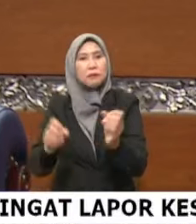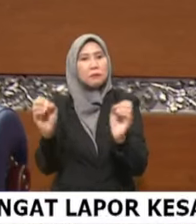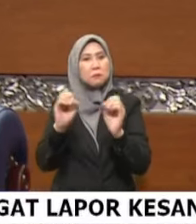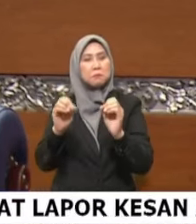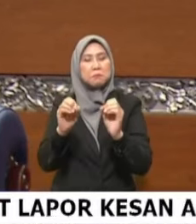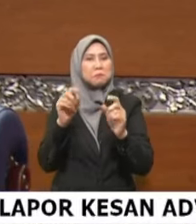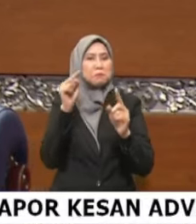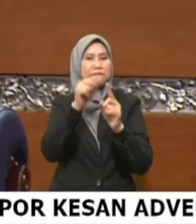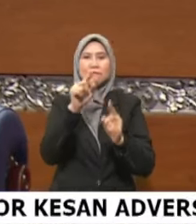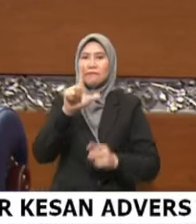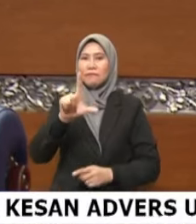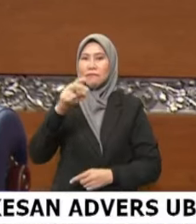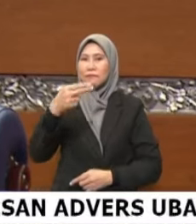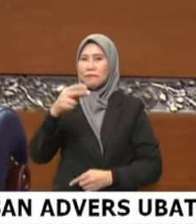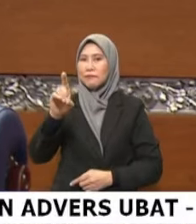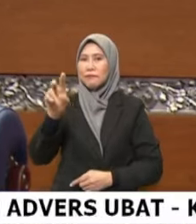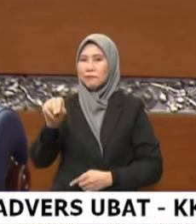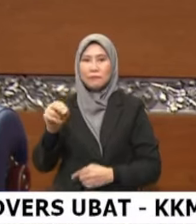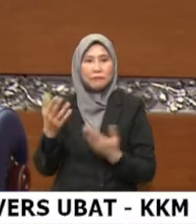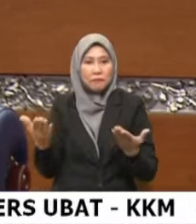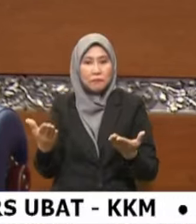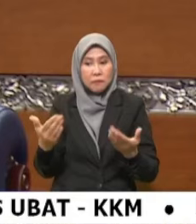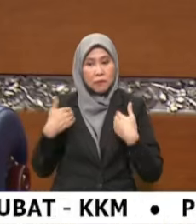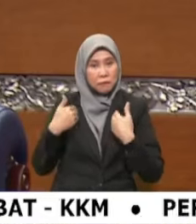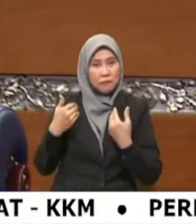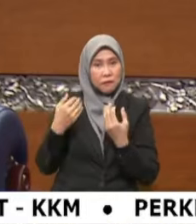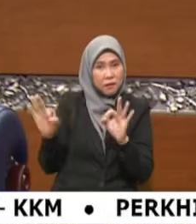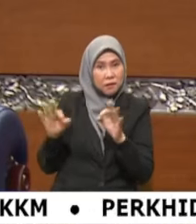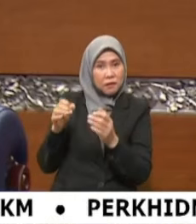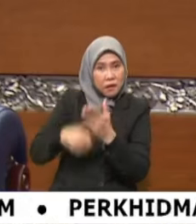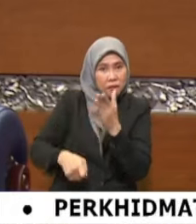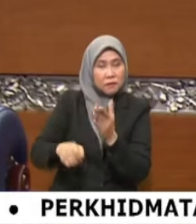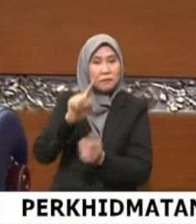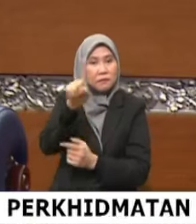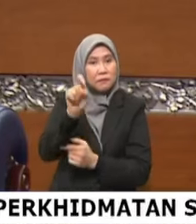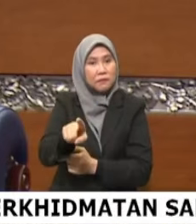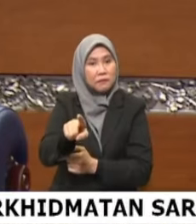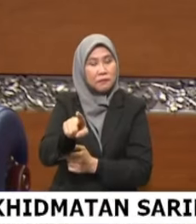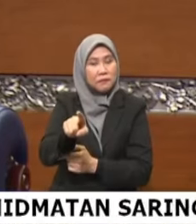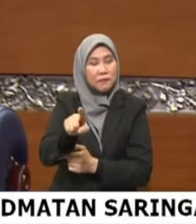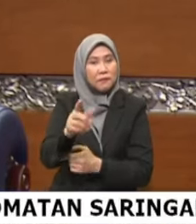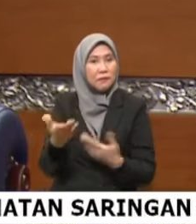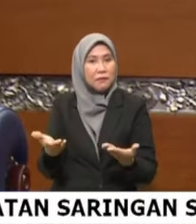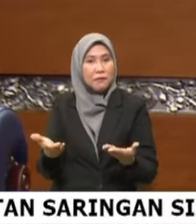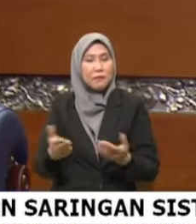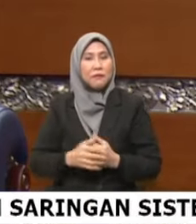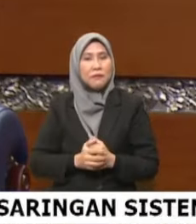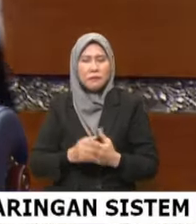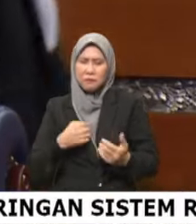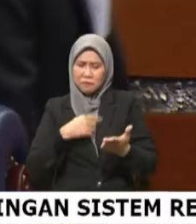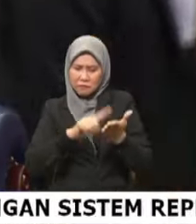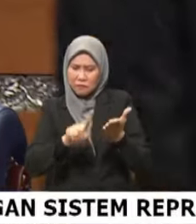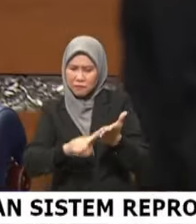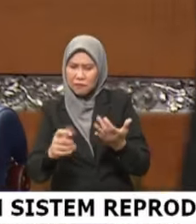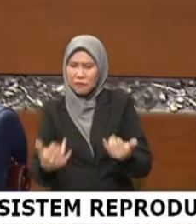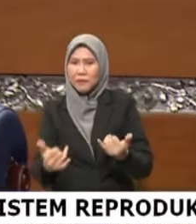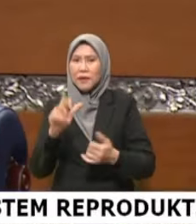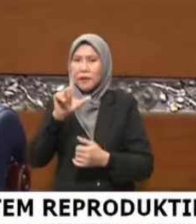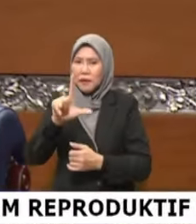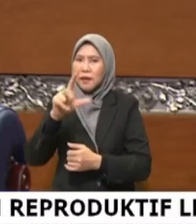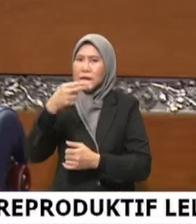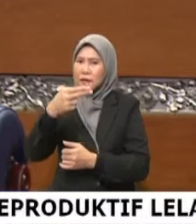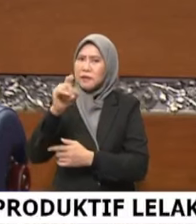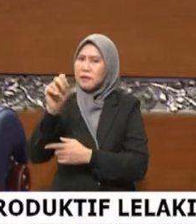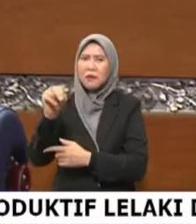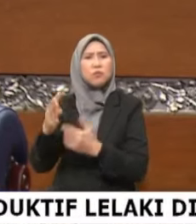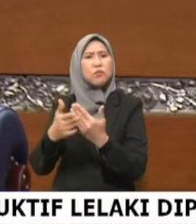LHDN. Adakah Qualifying Board mendapat pengecualian cukai daripada LHDN? Sebab saya tengok LHDN ni sekarang ni suka bagi